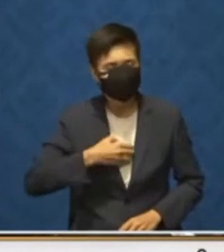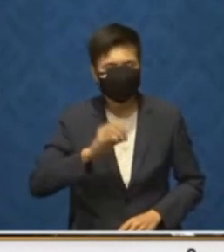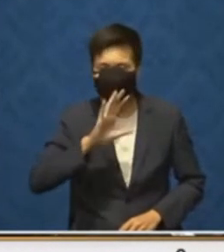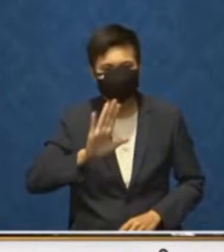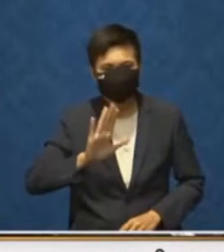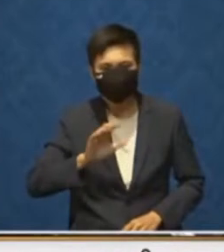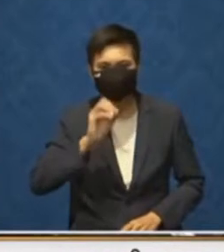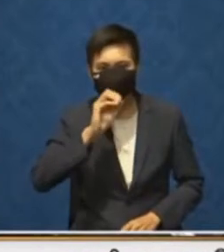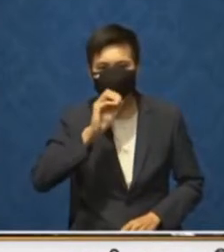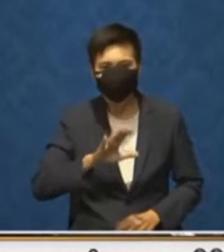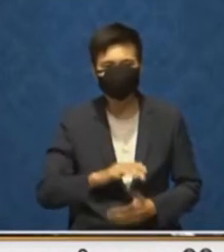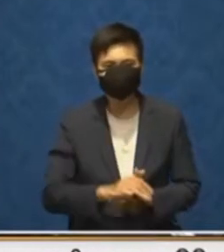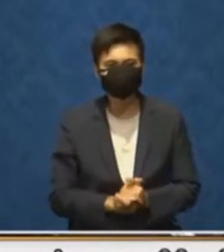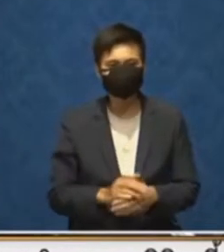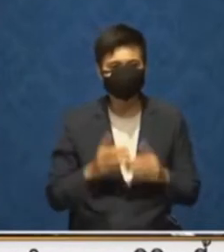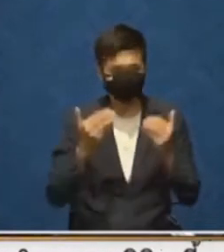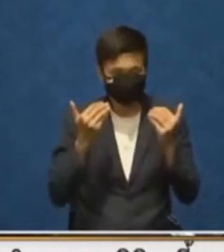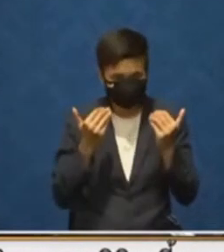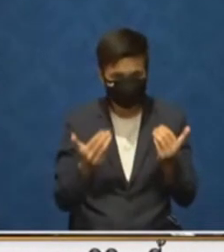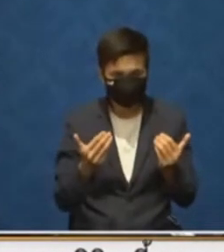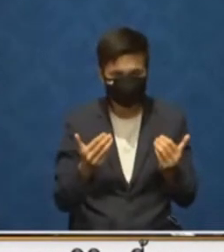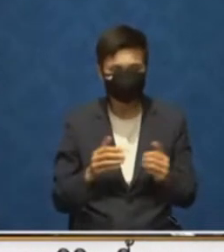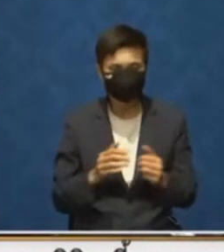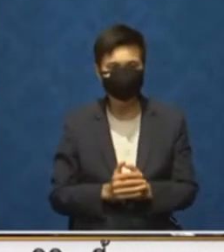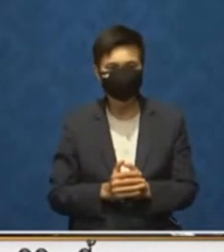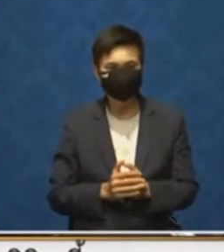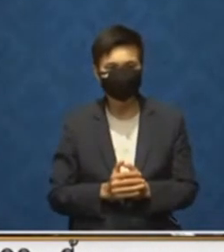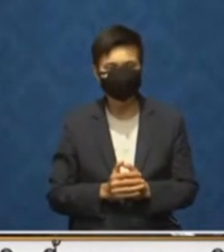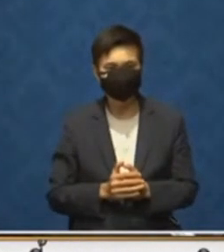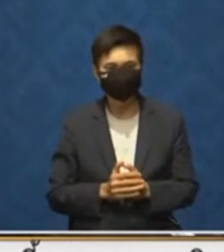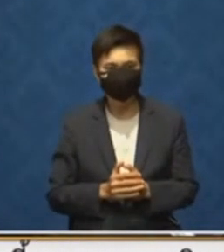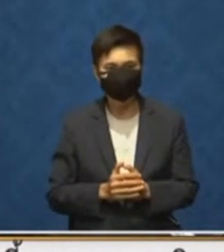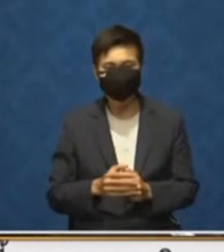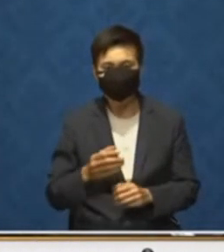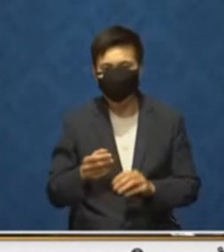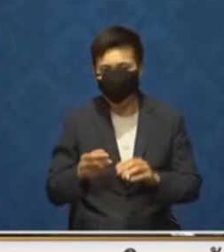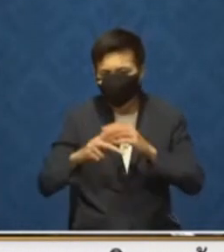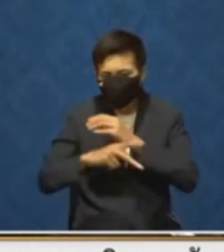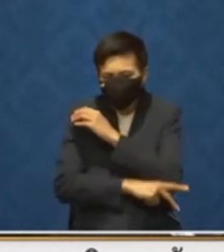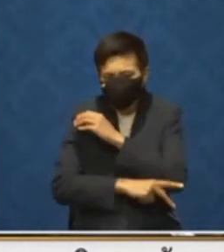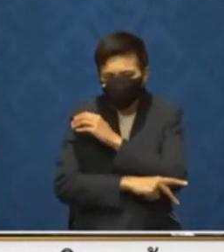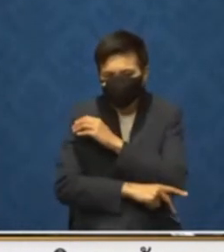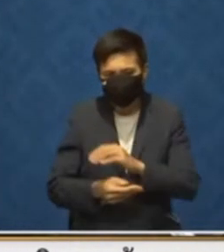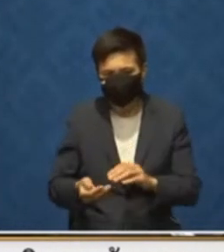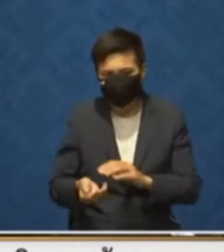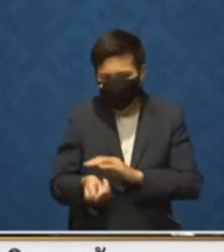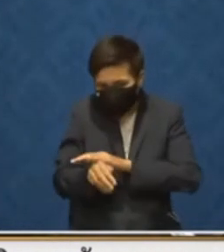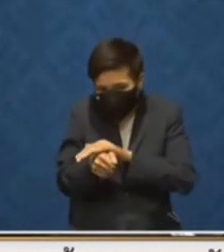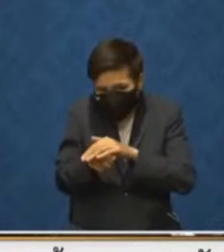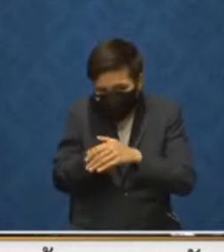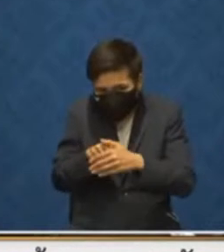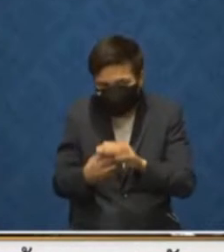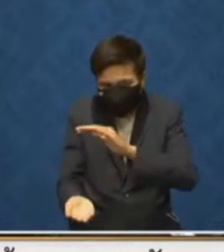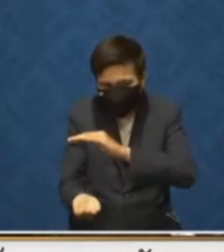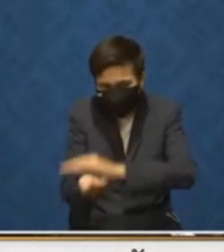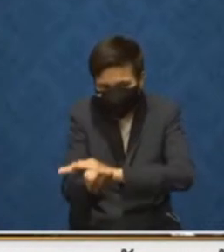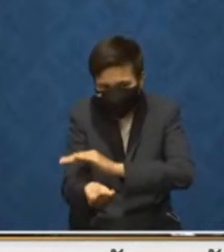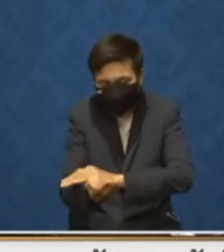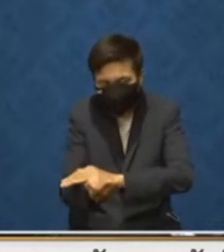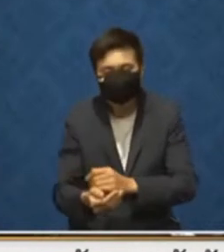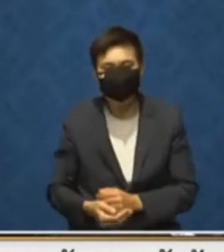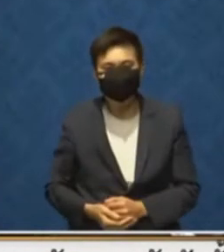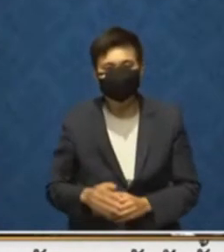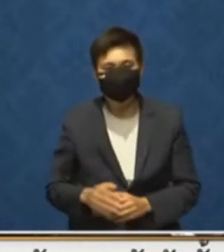จะเป็นมหากาพย์การปล้นชาติกินเมืองซึ่งไม่เคยเกิดขึ้นในสภาผู้แทนราษฎร